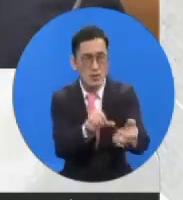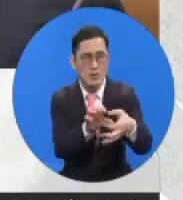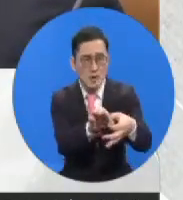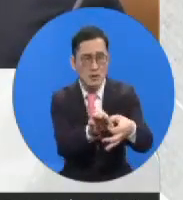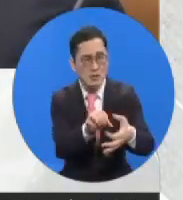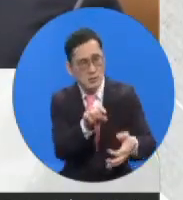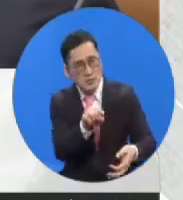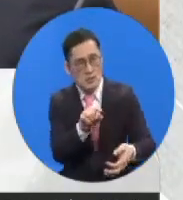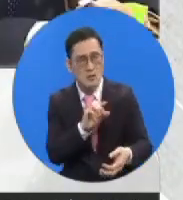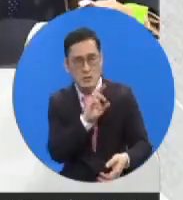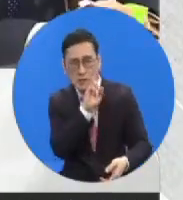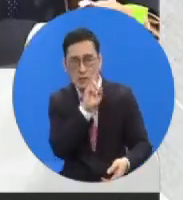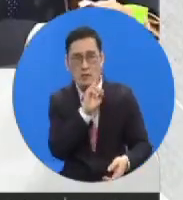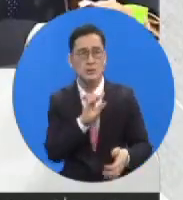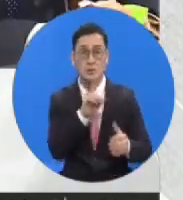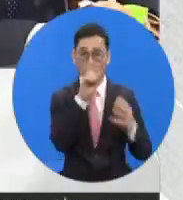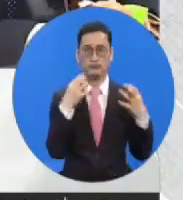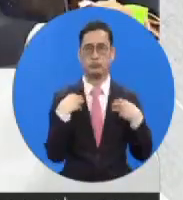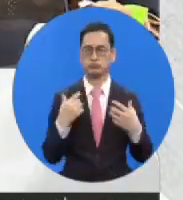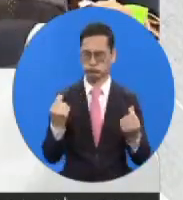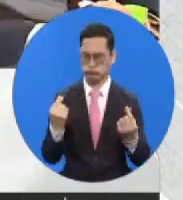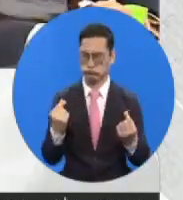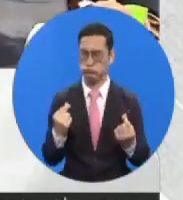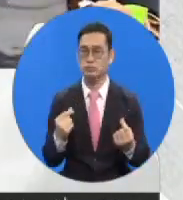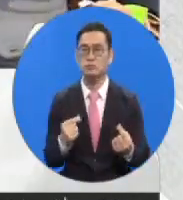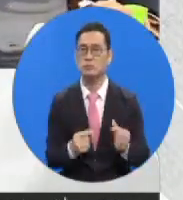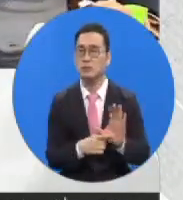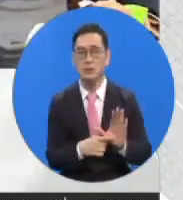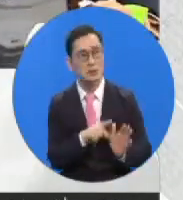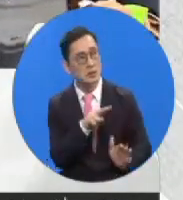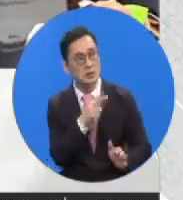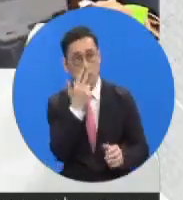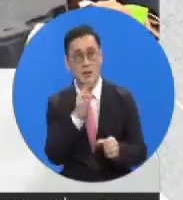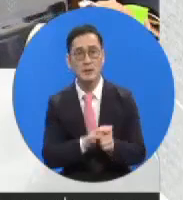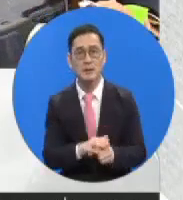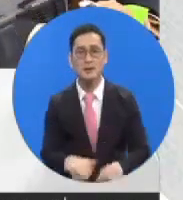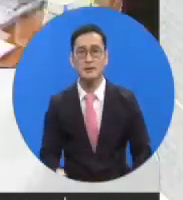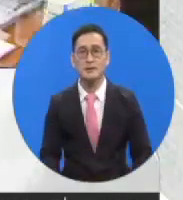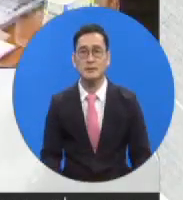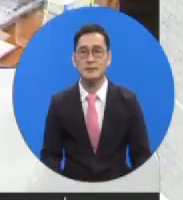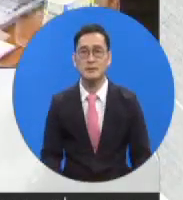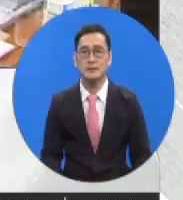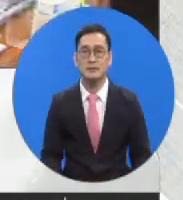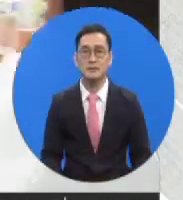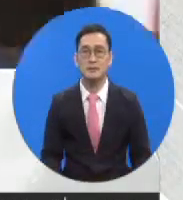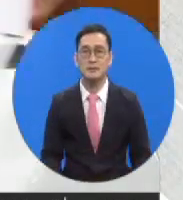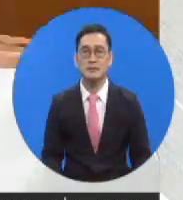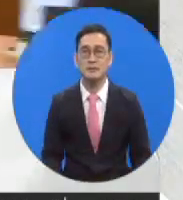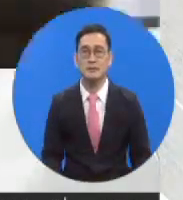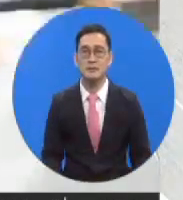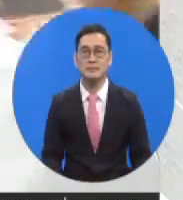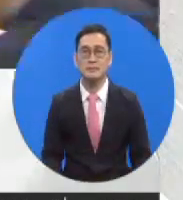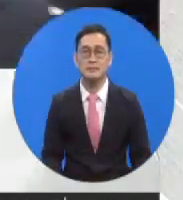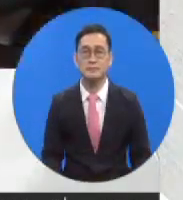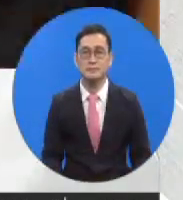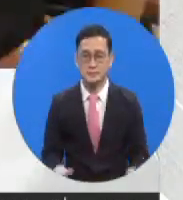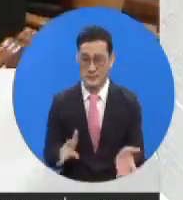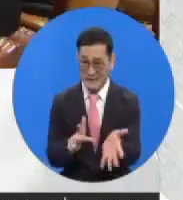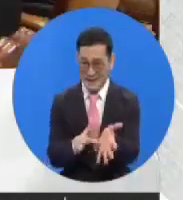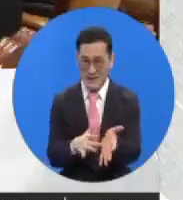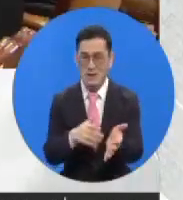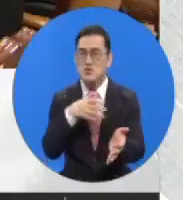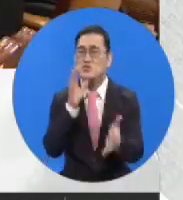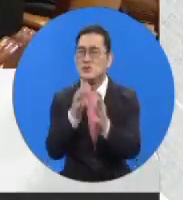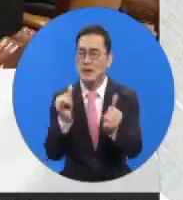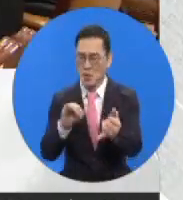보면서 어처구니가 없었던 이유는요. 백신은 고령에 이런 분들이 반드시 맞아야 된다. 꼭 맞아야 된다고